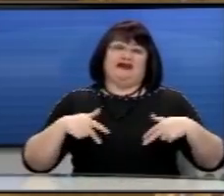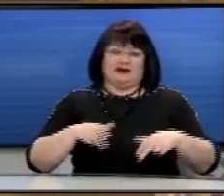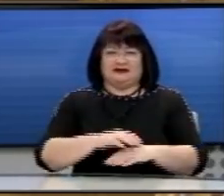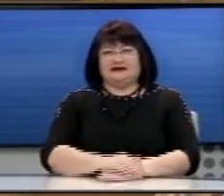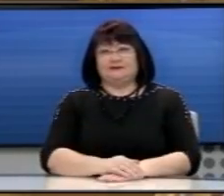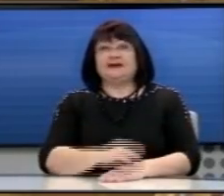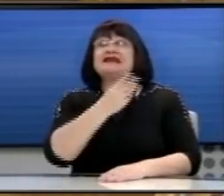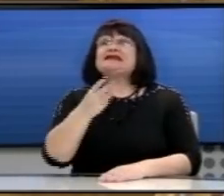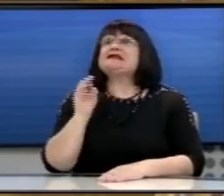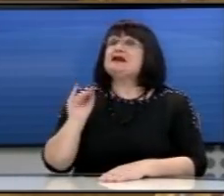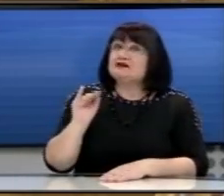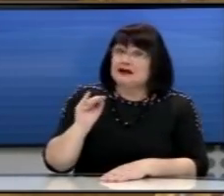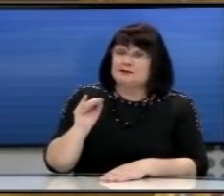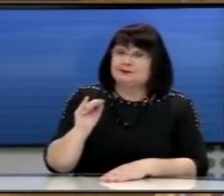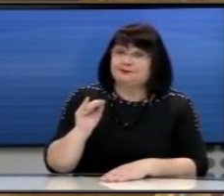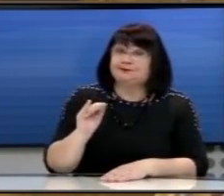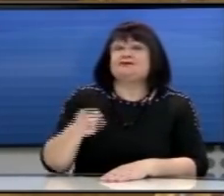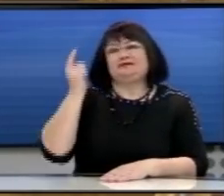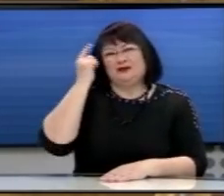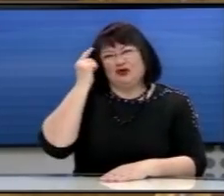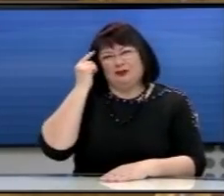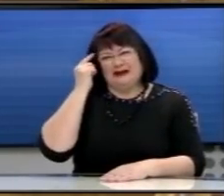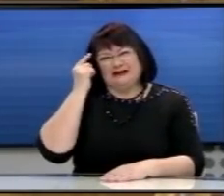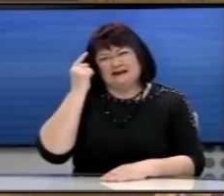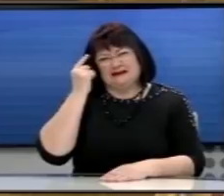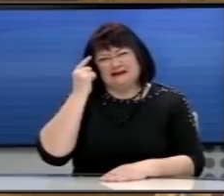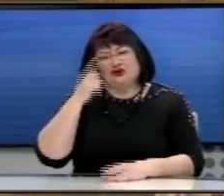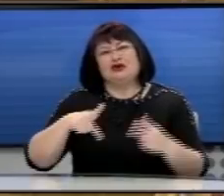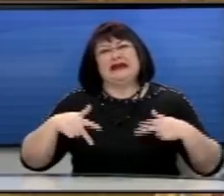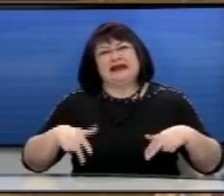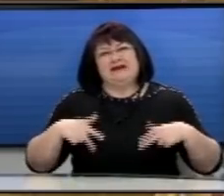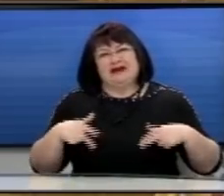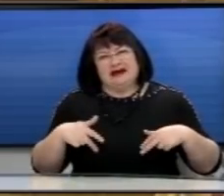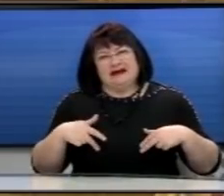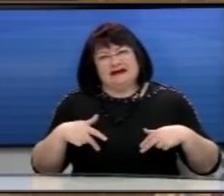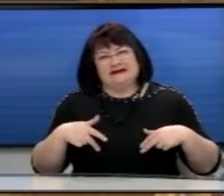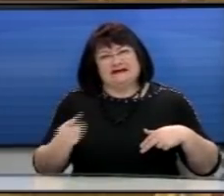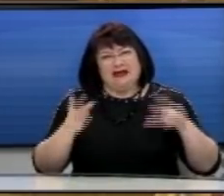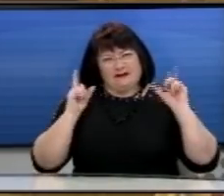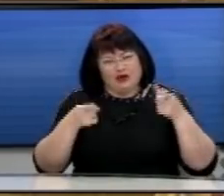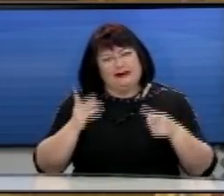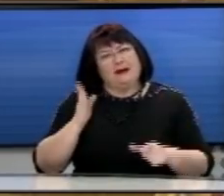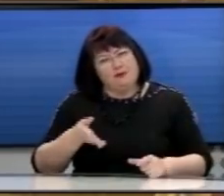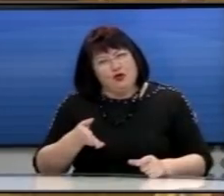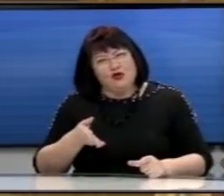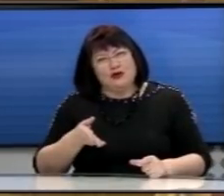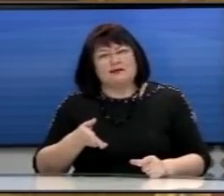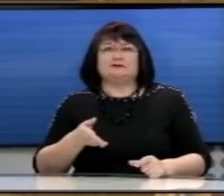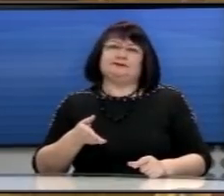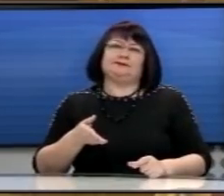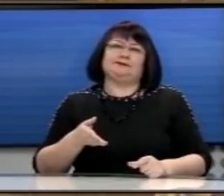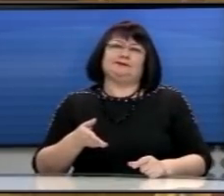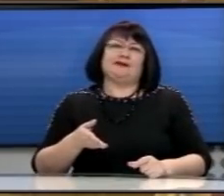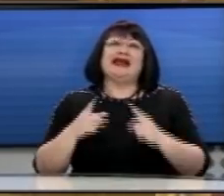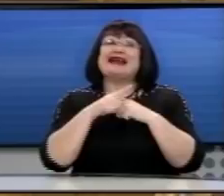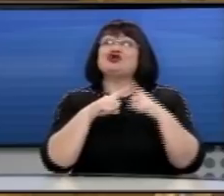κυρίες και κύριοι του ΣΥΡΙΖΑ, αν νομίζετε ότι σας δίνεται από την κυβέρνηση της Νέας Δημοκρατίας και πιο συγκεκριμένα από τον